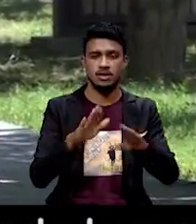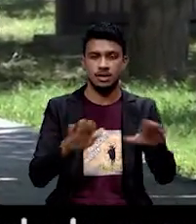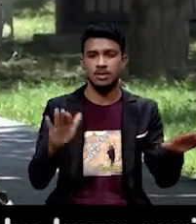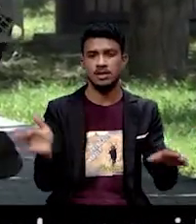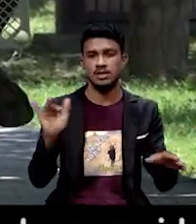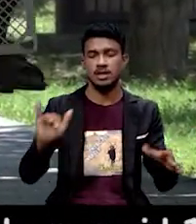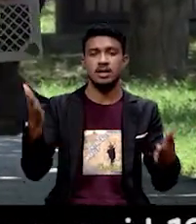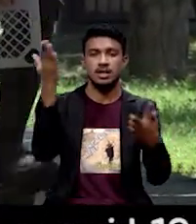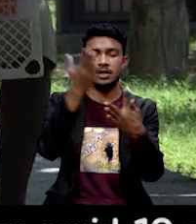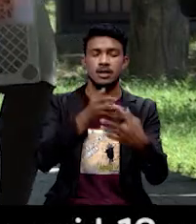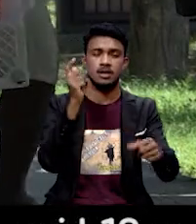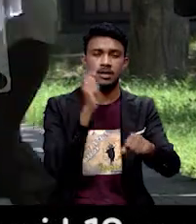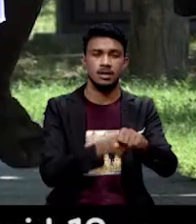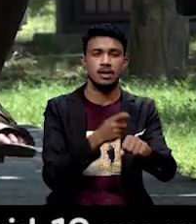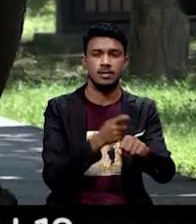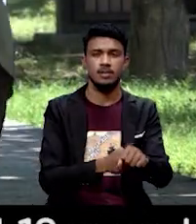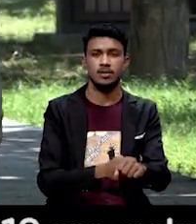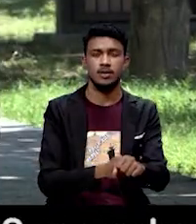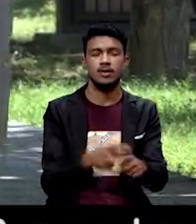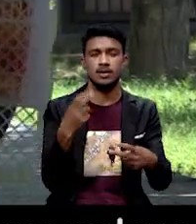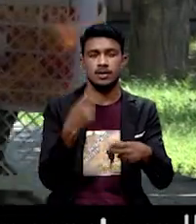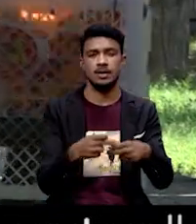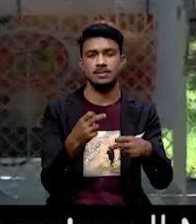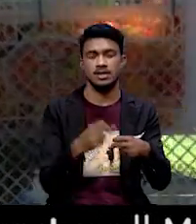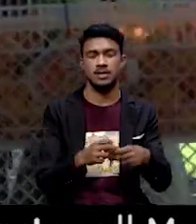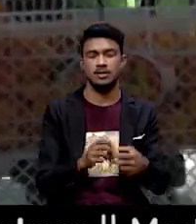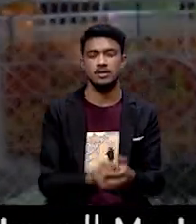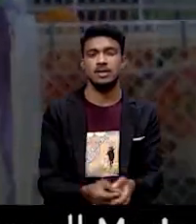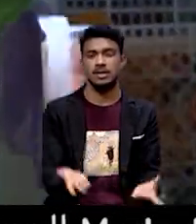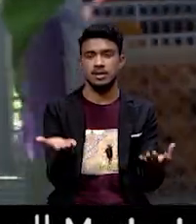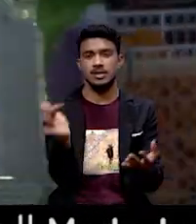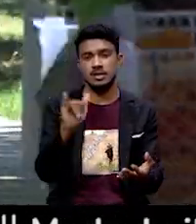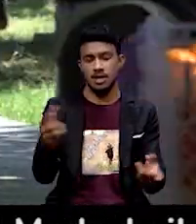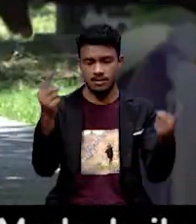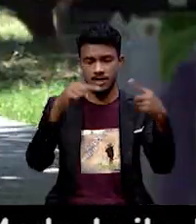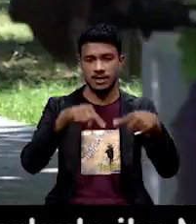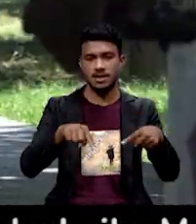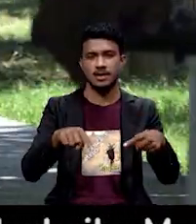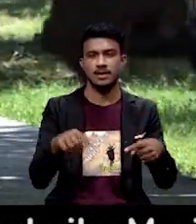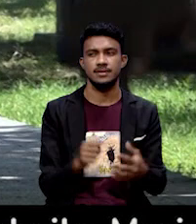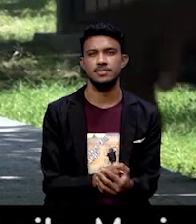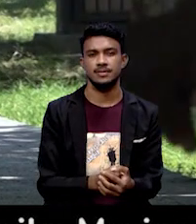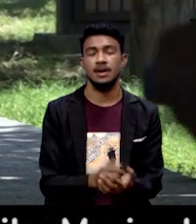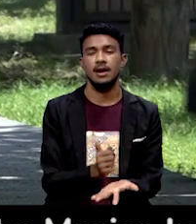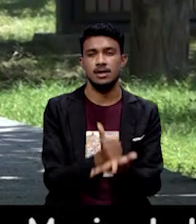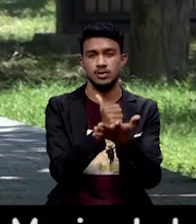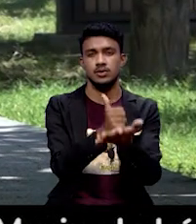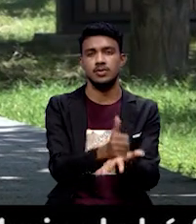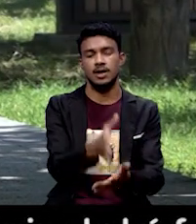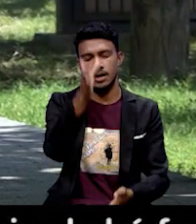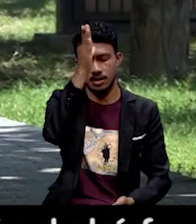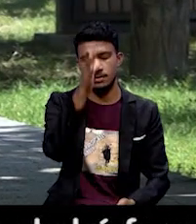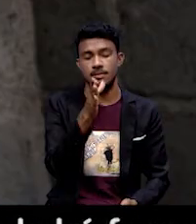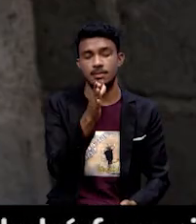ia situasau ameasado. Nebe sira mai nene hodi ajuda inang ama.